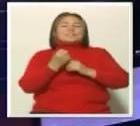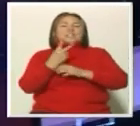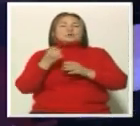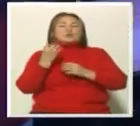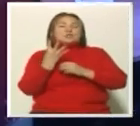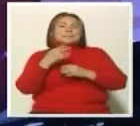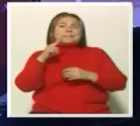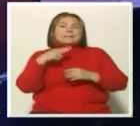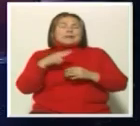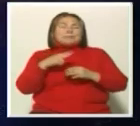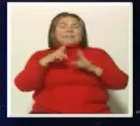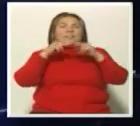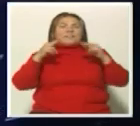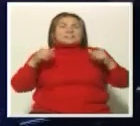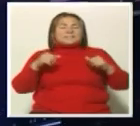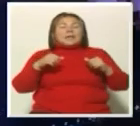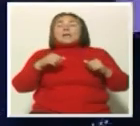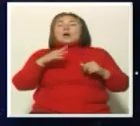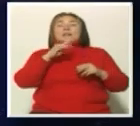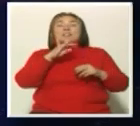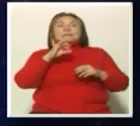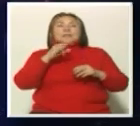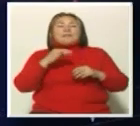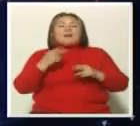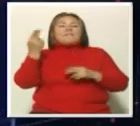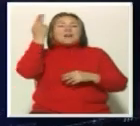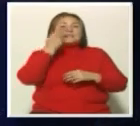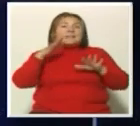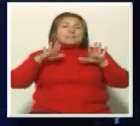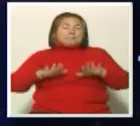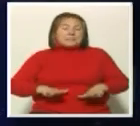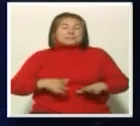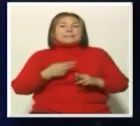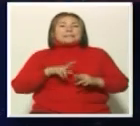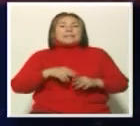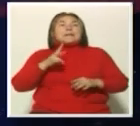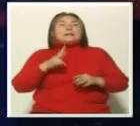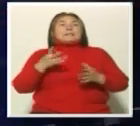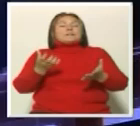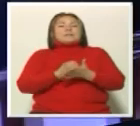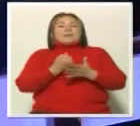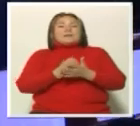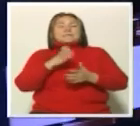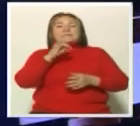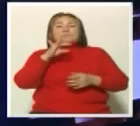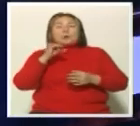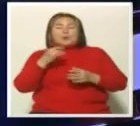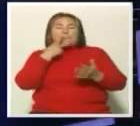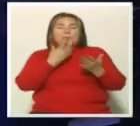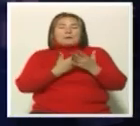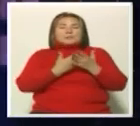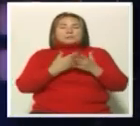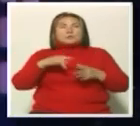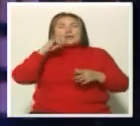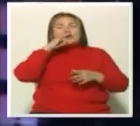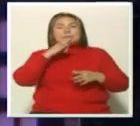декабря во Дворце единоборств имени Жаксылыка Ушкенпирова в Астане. Представители национальной сборной, обладатели титула «Степной орел», будут представлять страну